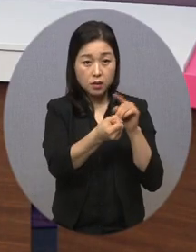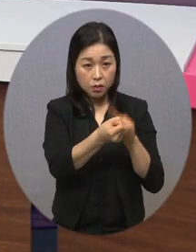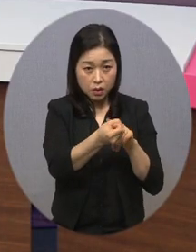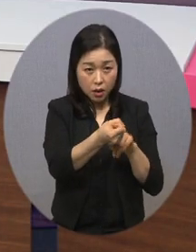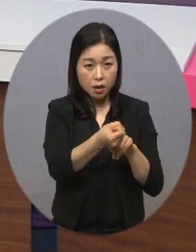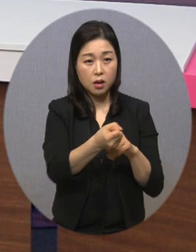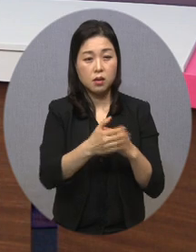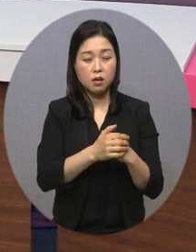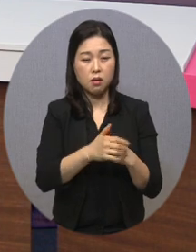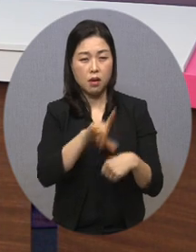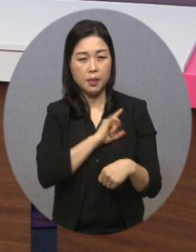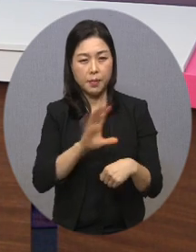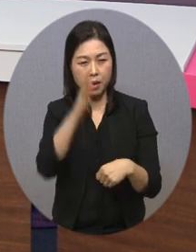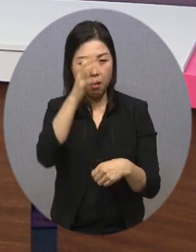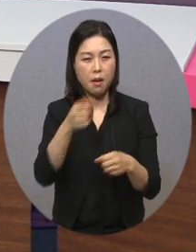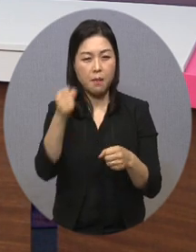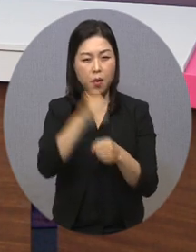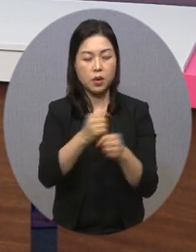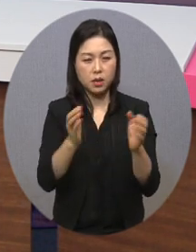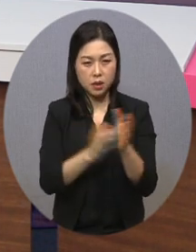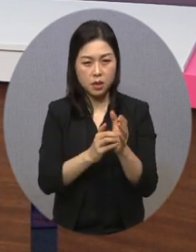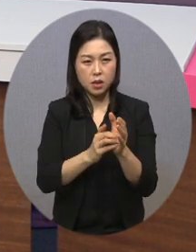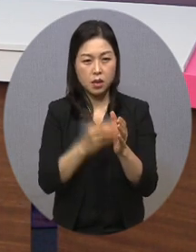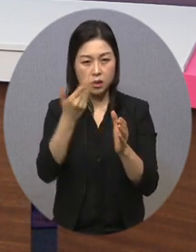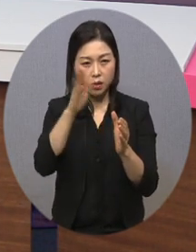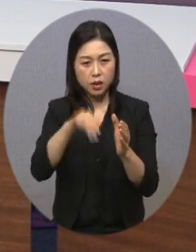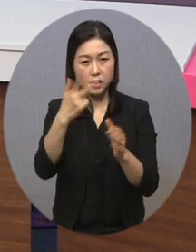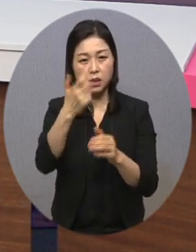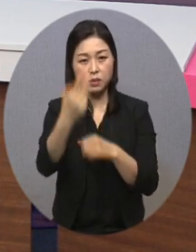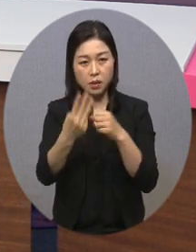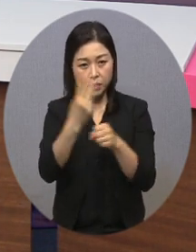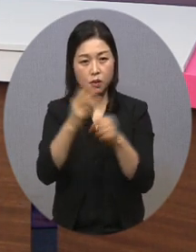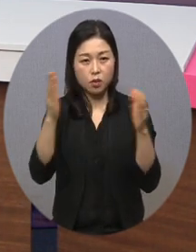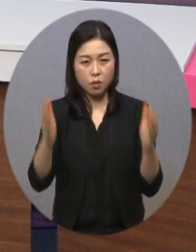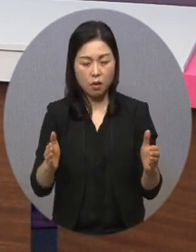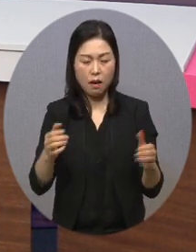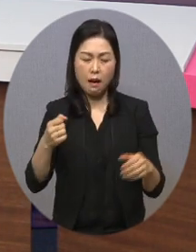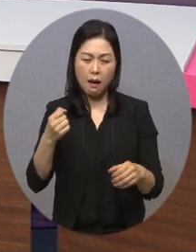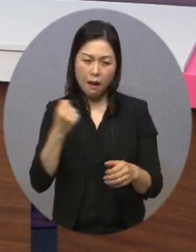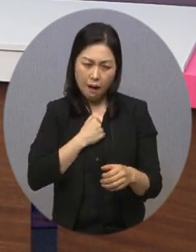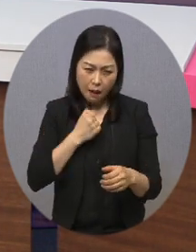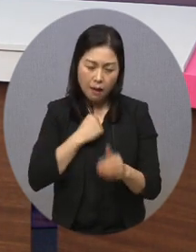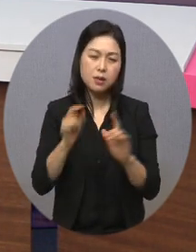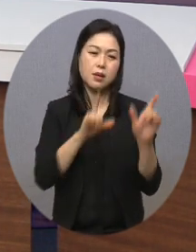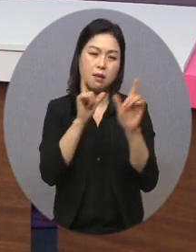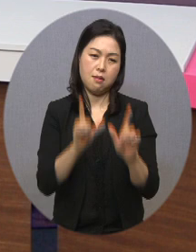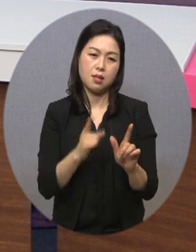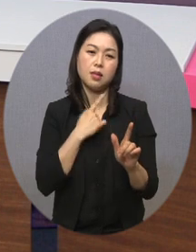기본적으로 명예는 회복을 했는데 문제는 73년 동안 한 맺힌 삶을 살았던